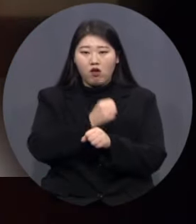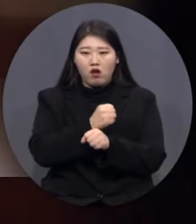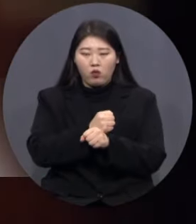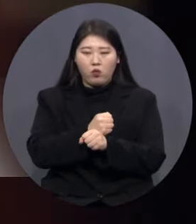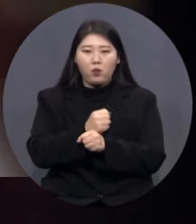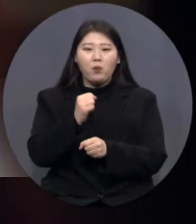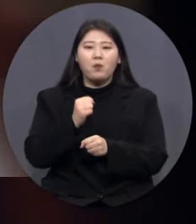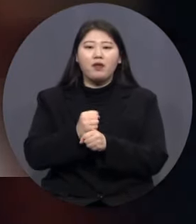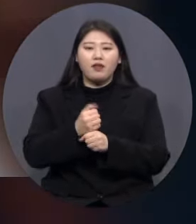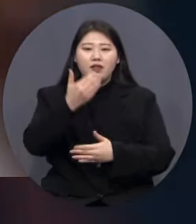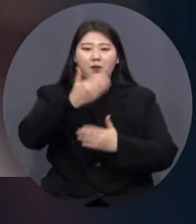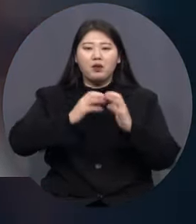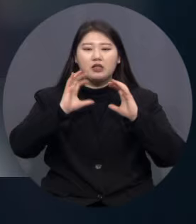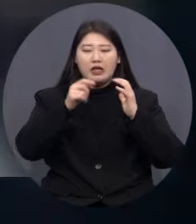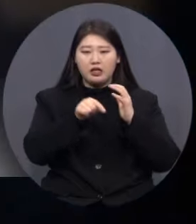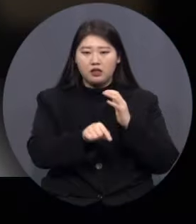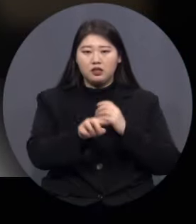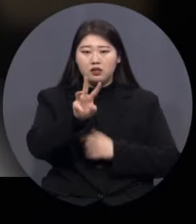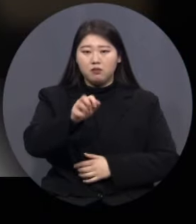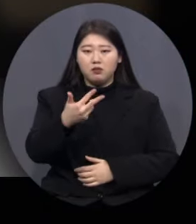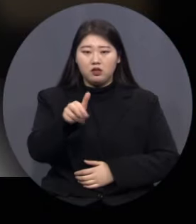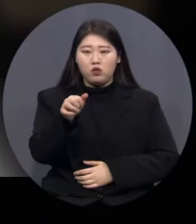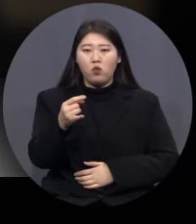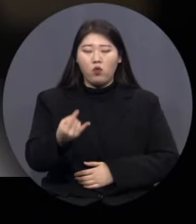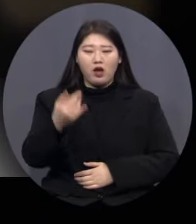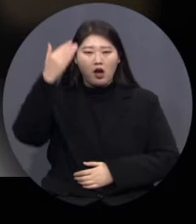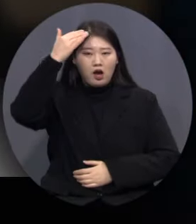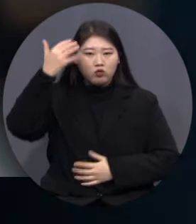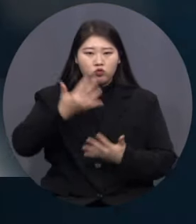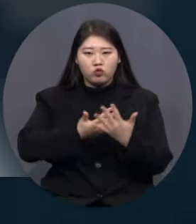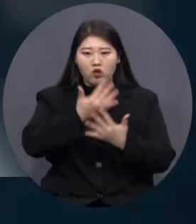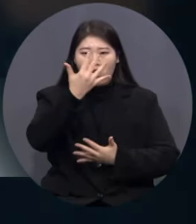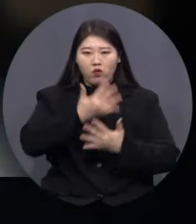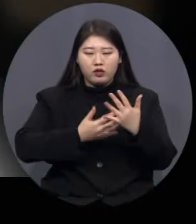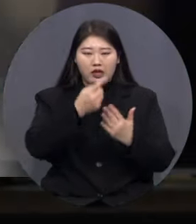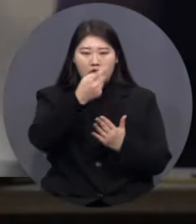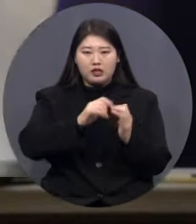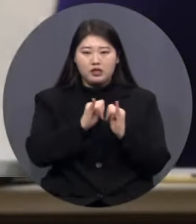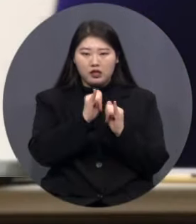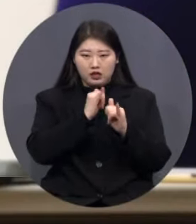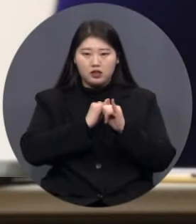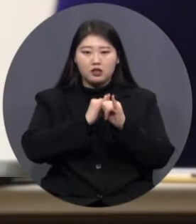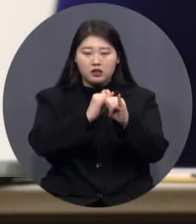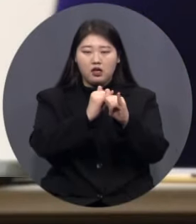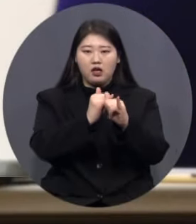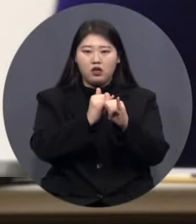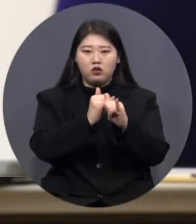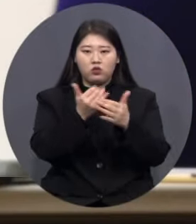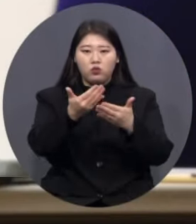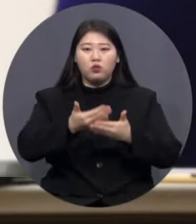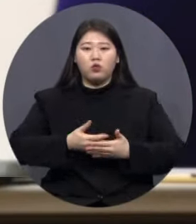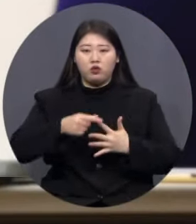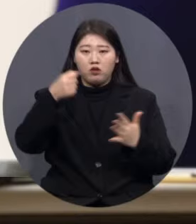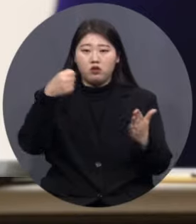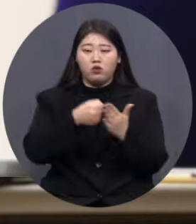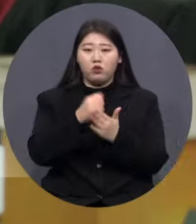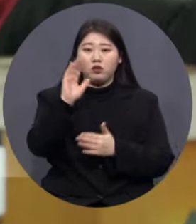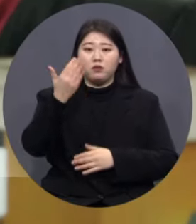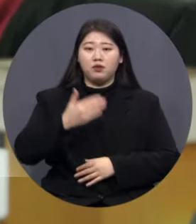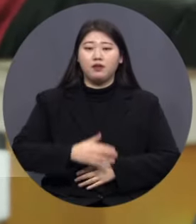남겨진 아이들을 제 37회 한국 영상기자상 보도특집 큐 부문 수상작